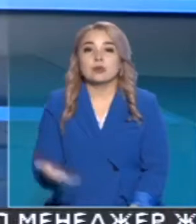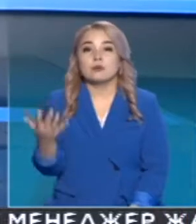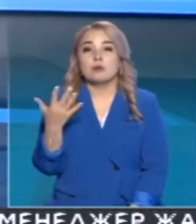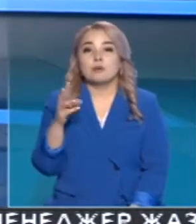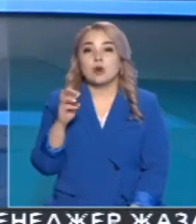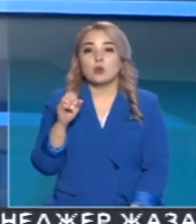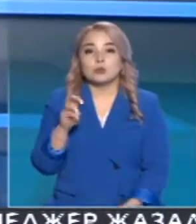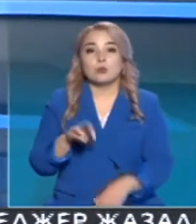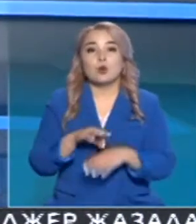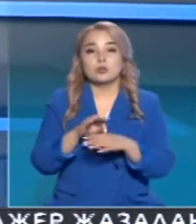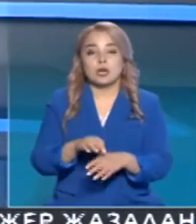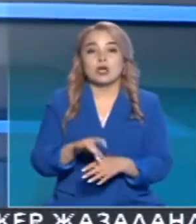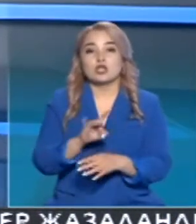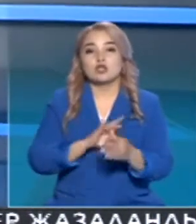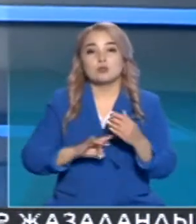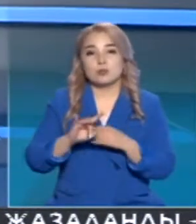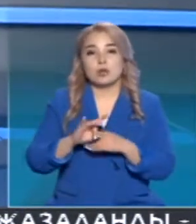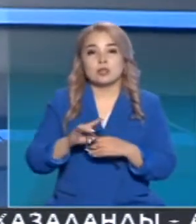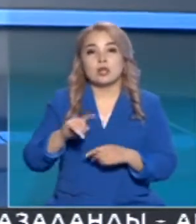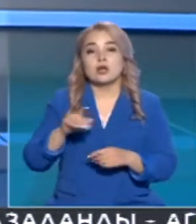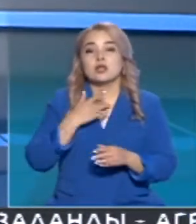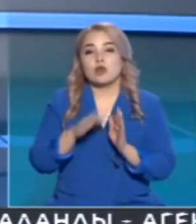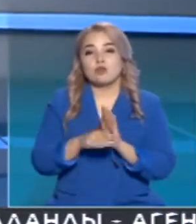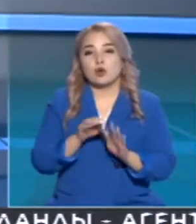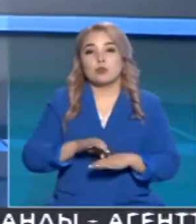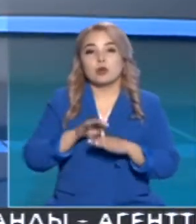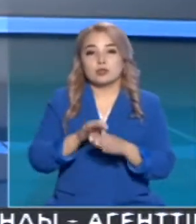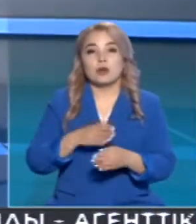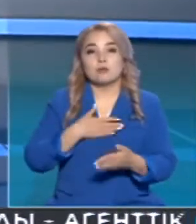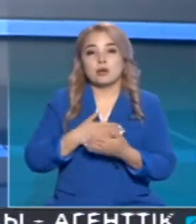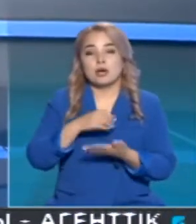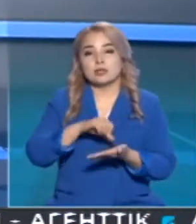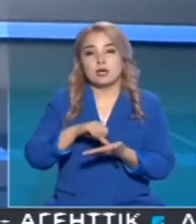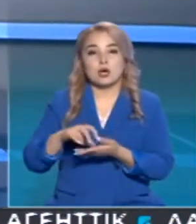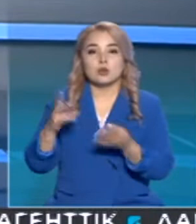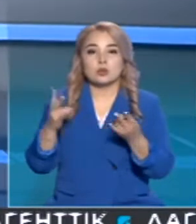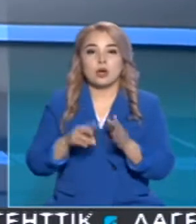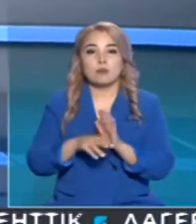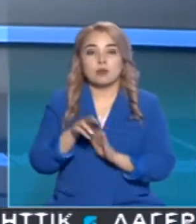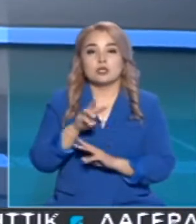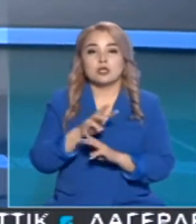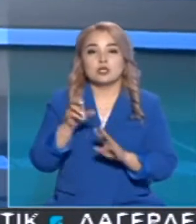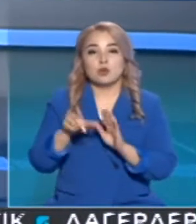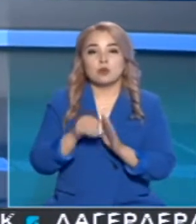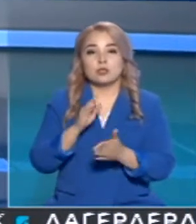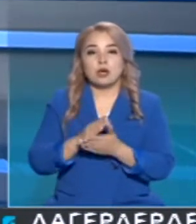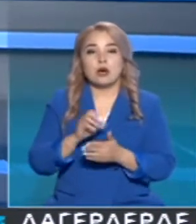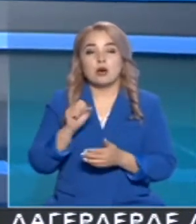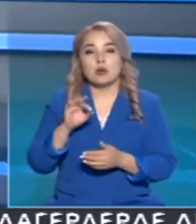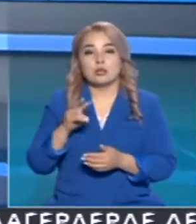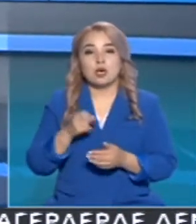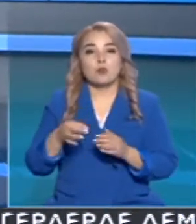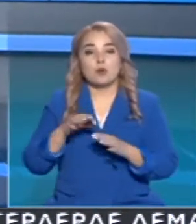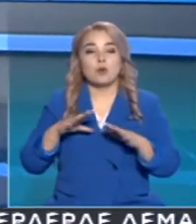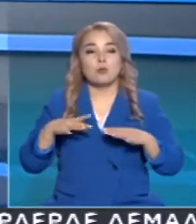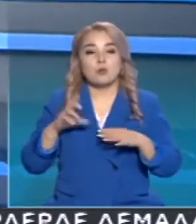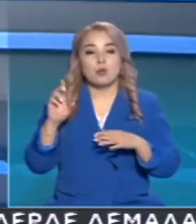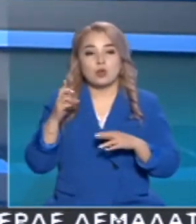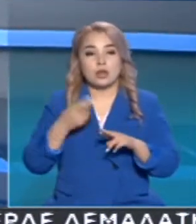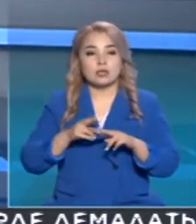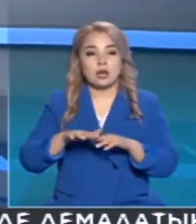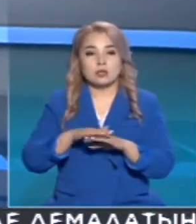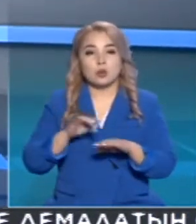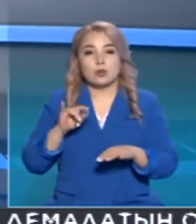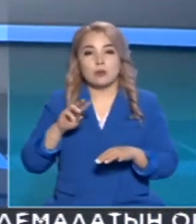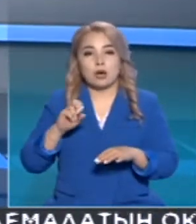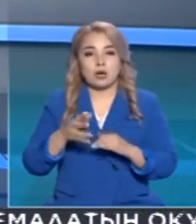5-ші маусымда өтетін республикалық референдумға тұрғындар белсенді қатысу керек. Сондықтан мәжіліс депутаттары Ақмола облысының Бурабай ауданына қарасты